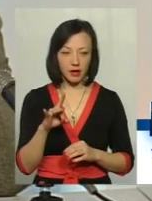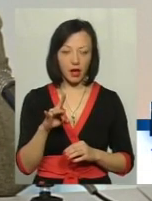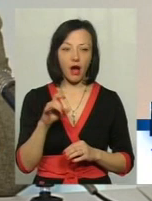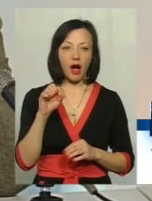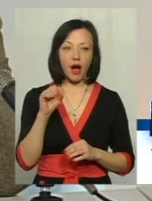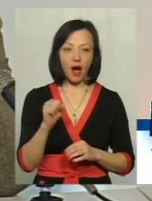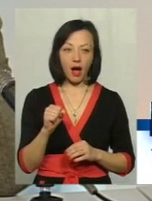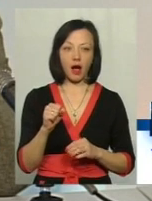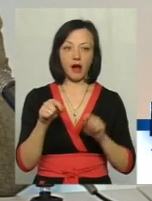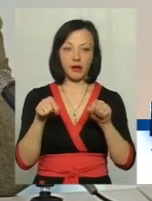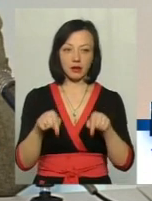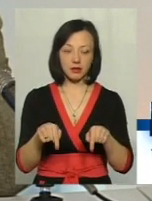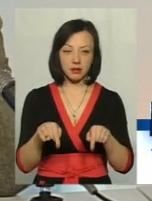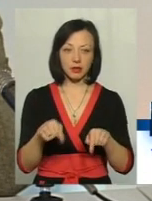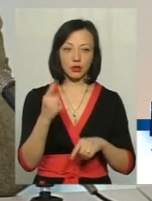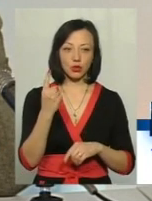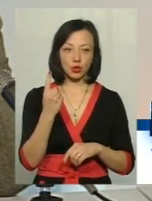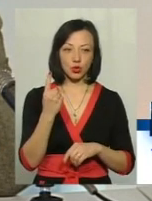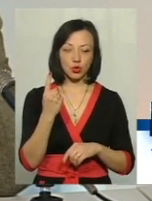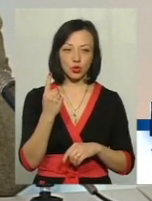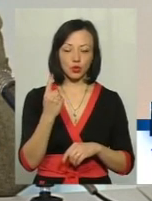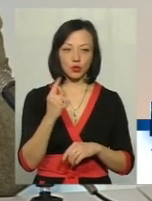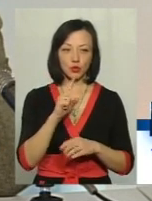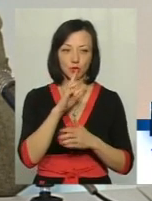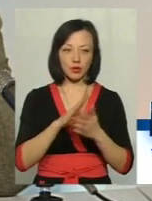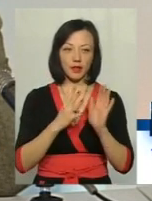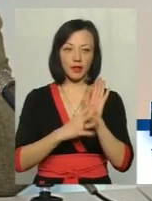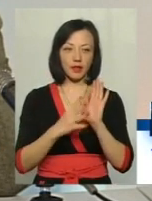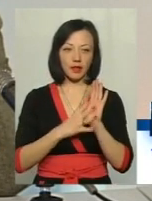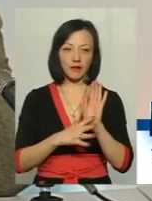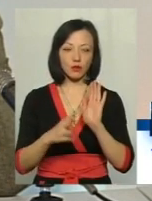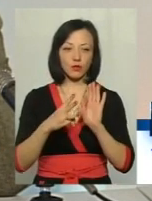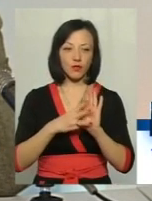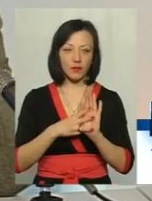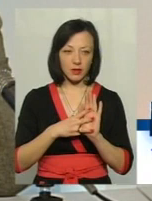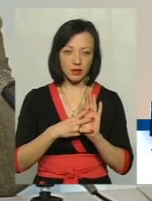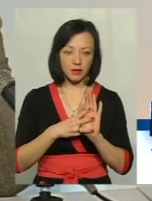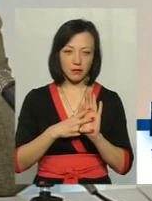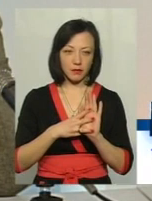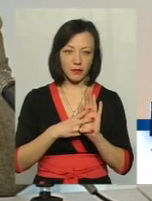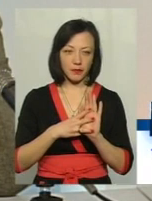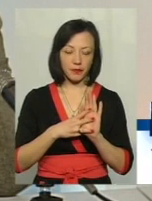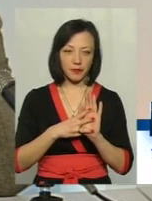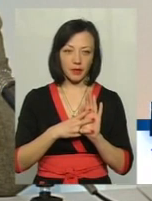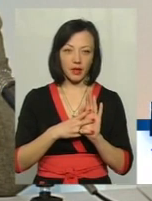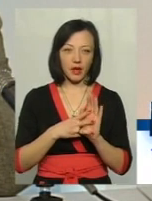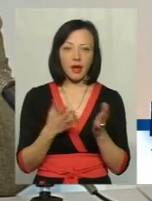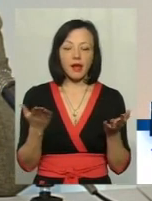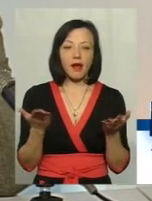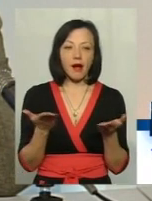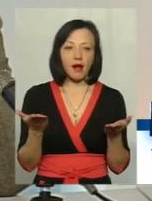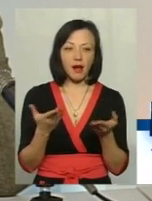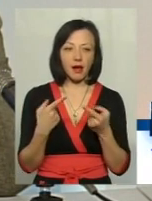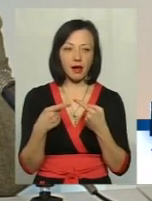гривень, а на цей 100, тобто 98. Яка